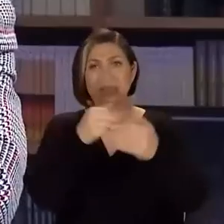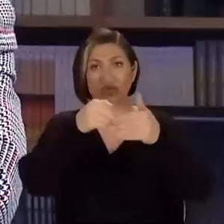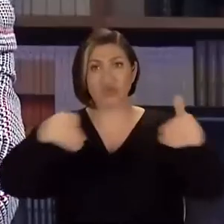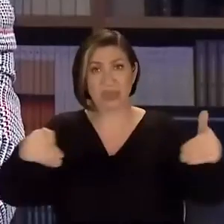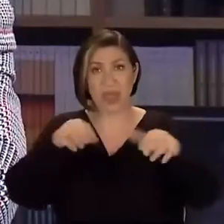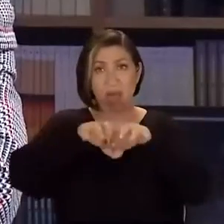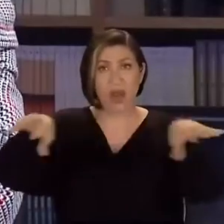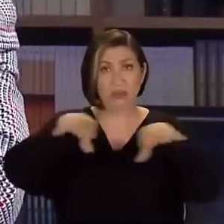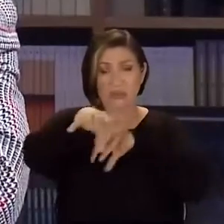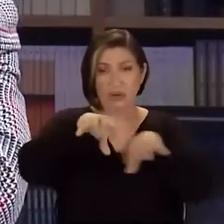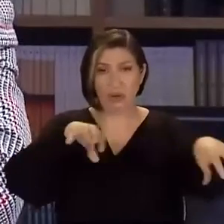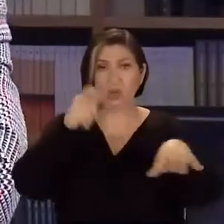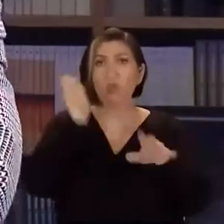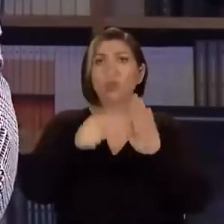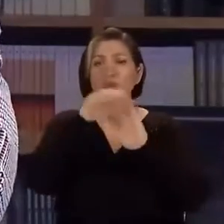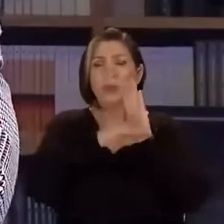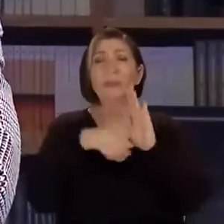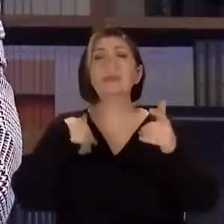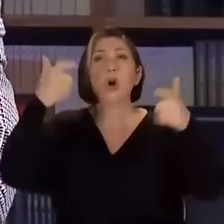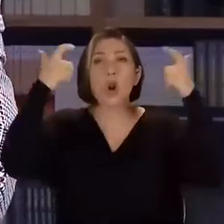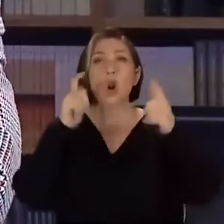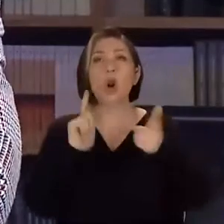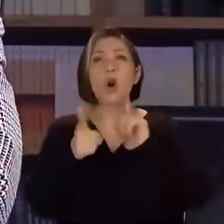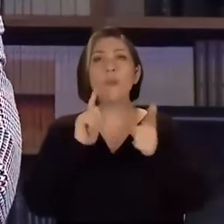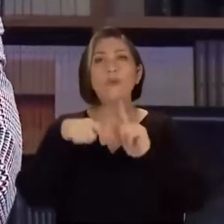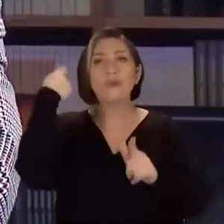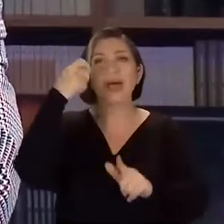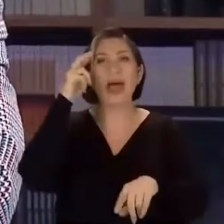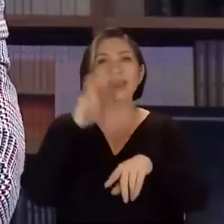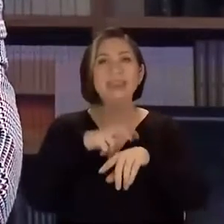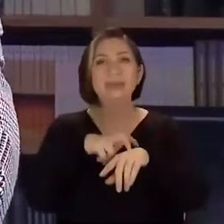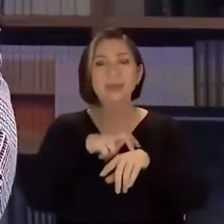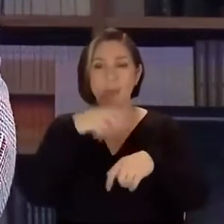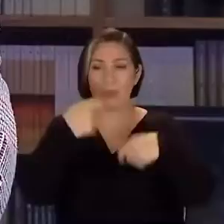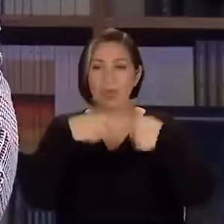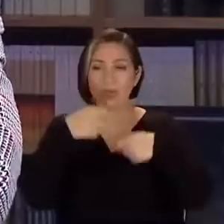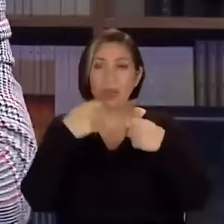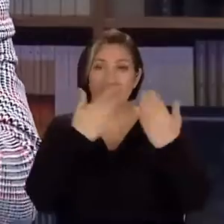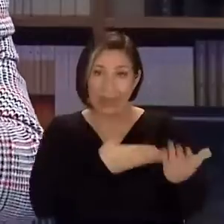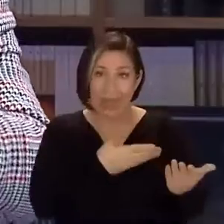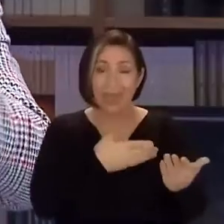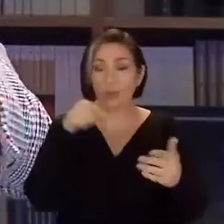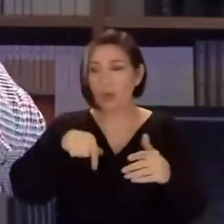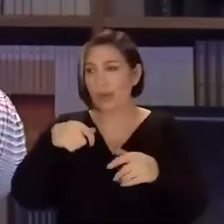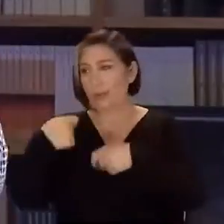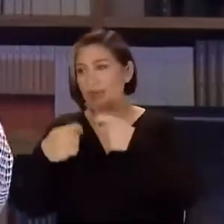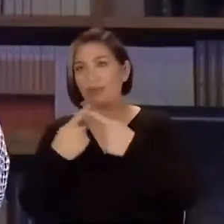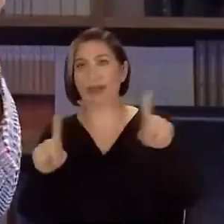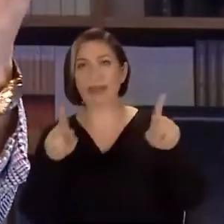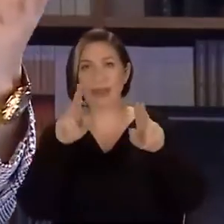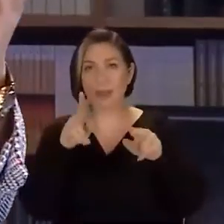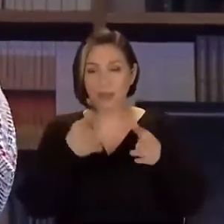çizgilerle ayrılmış. Yani bizim cowboy filmlerinden hatırladığımız bankacılıkla tabii ki, yani ne